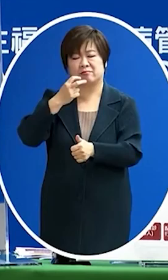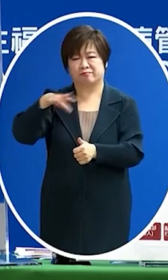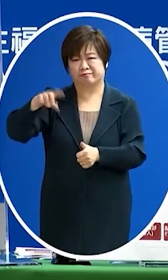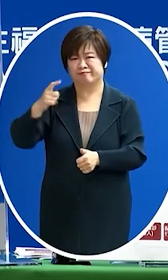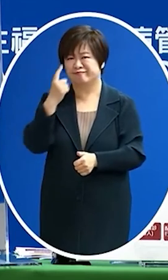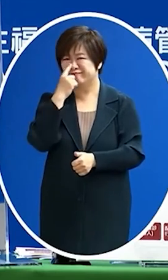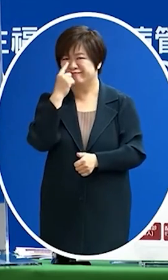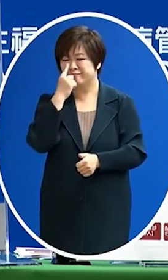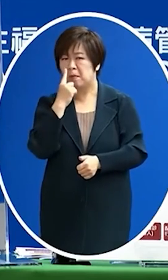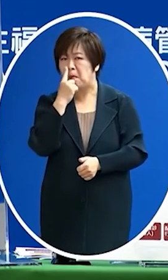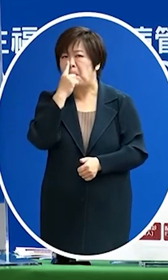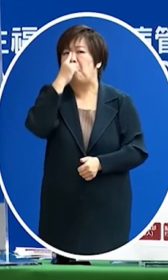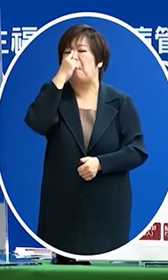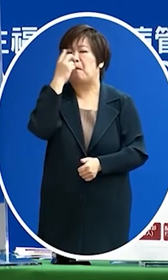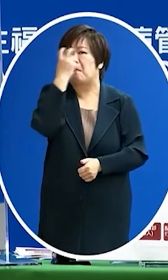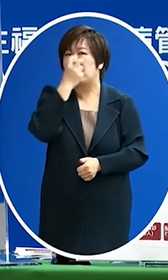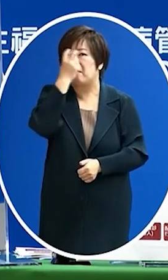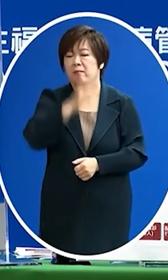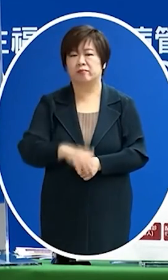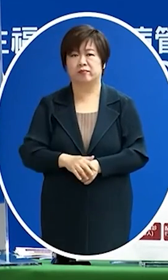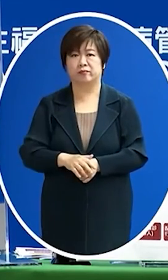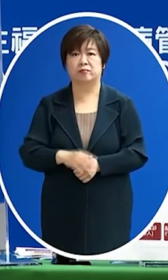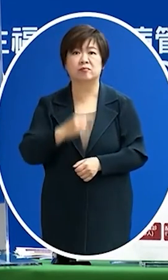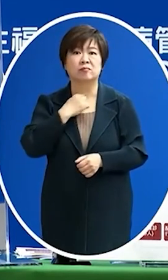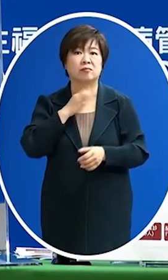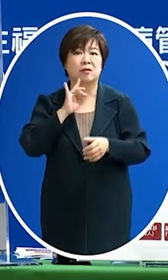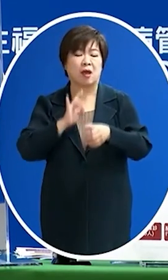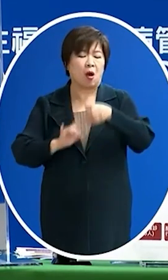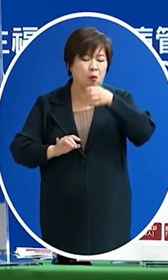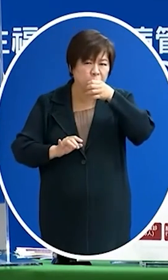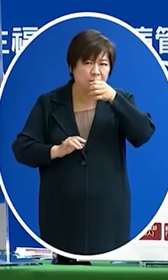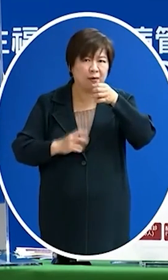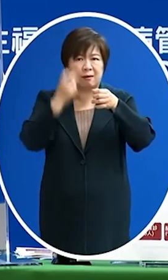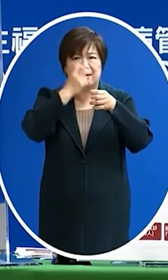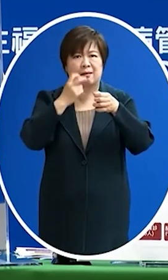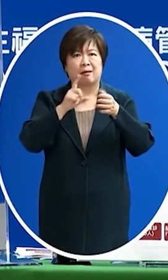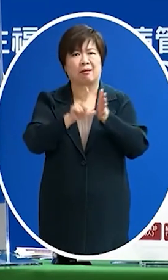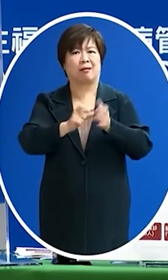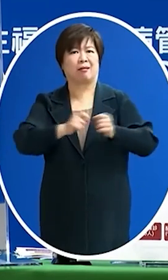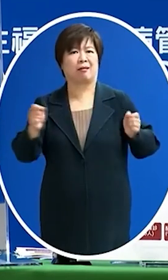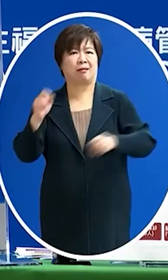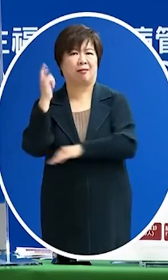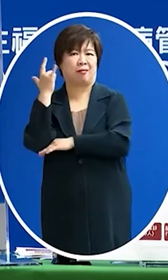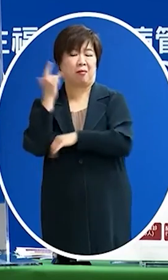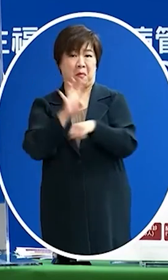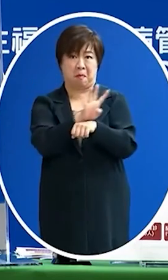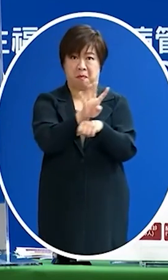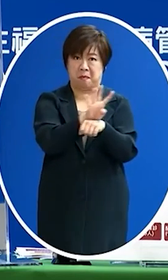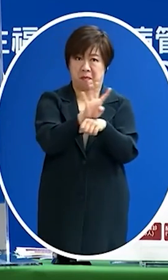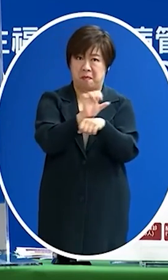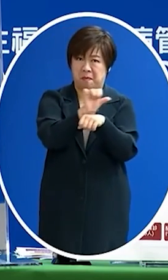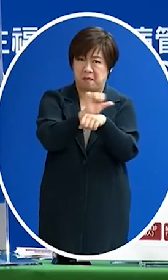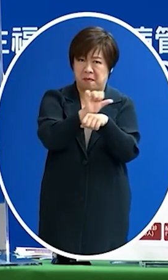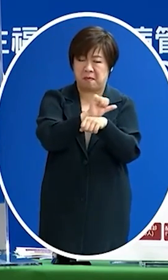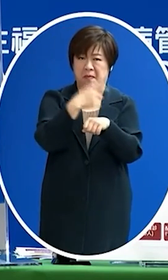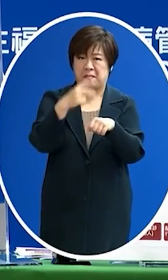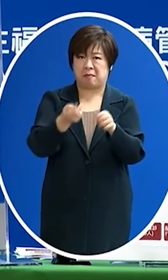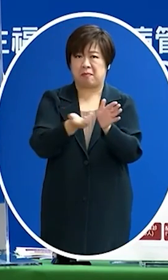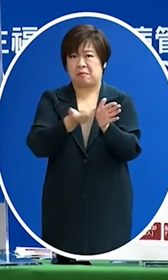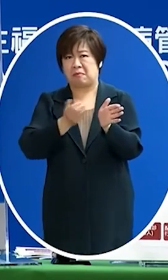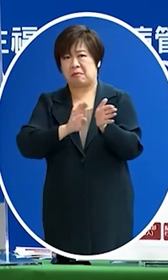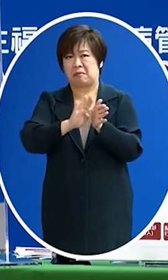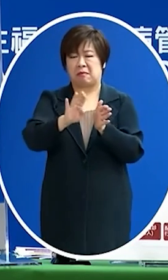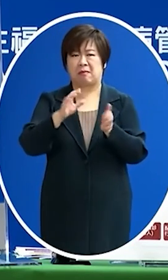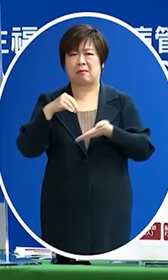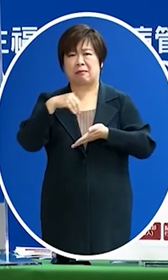鼻咽。因为在生活唾液的时候，我们需要的时间就变长了，可能要等4个钟头、5个钟头，加上前后